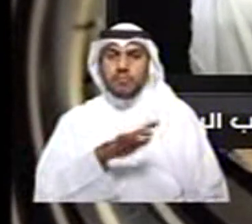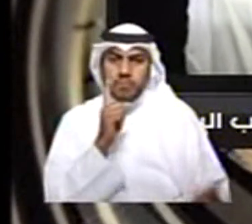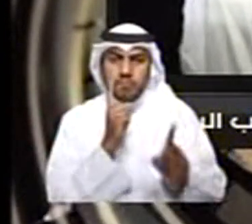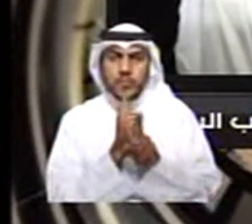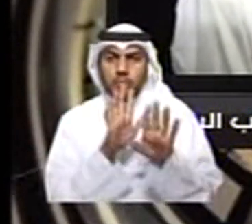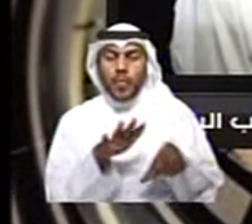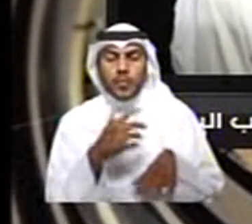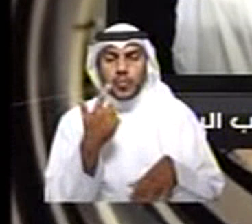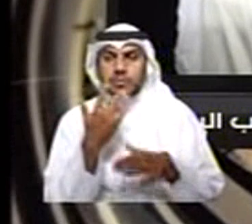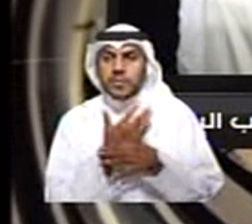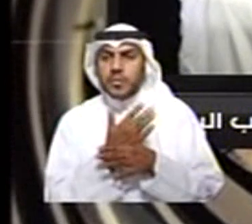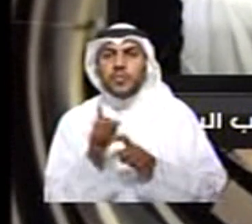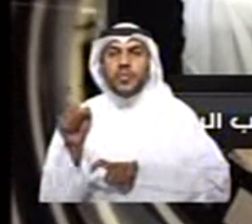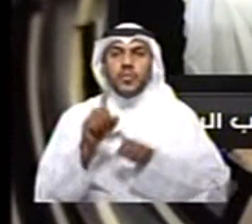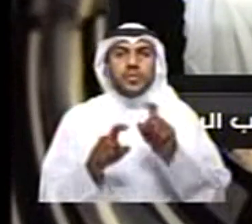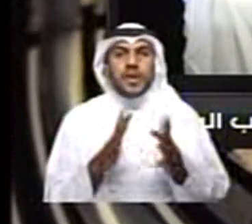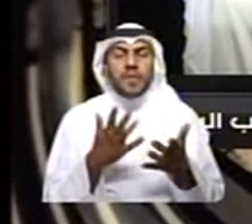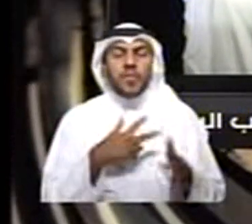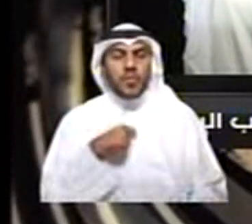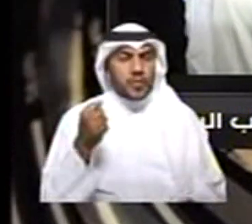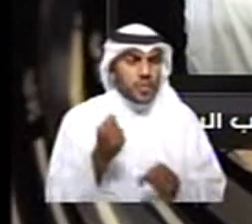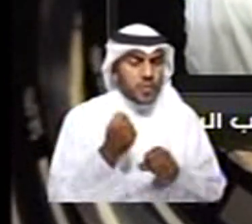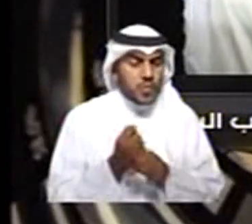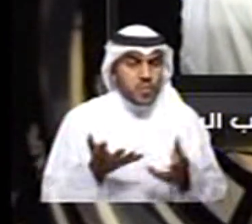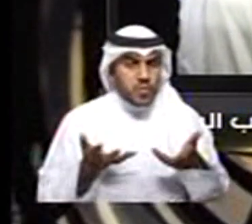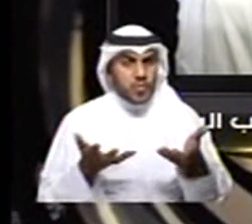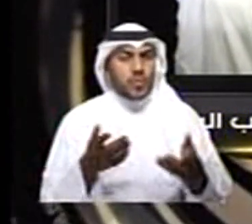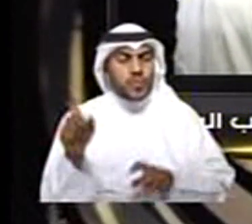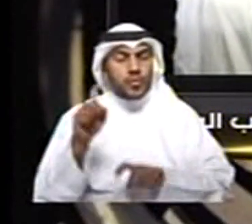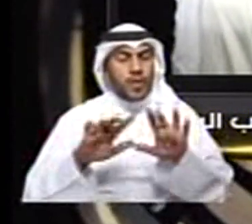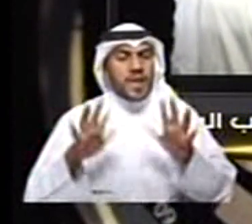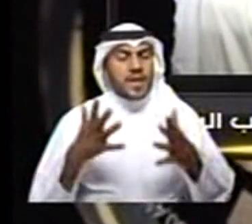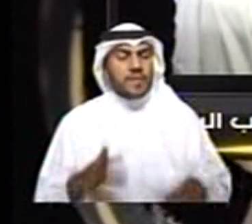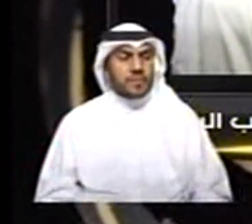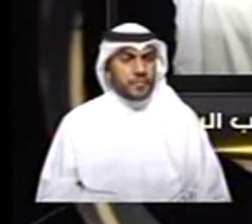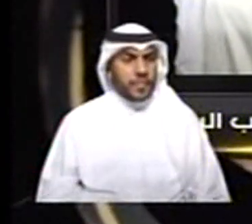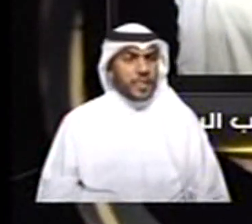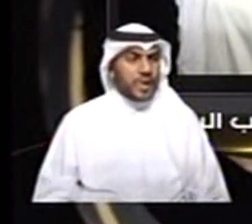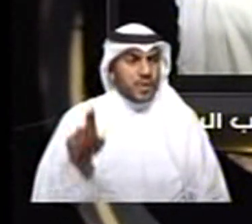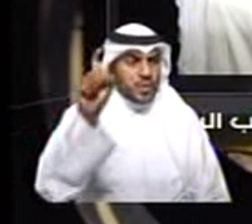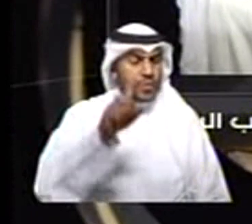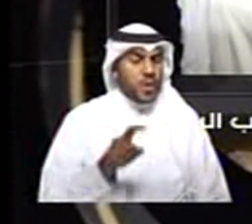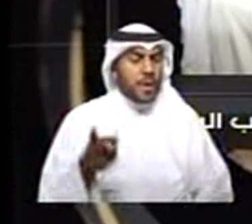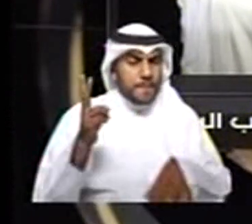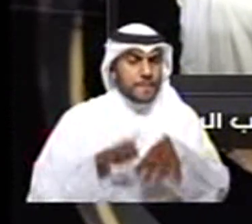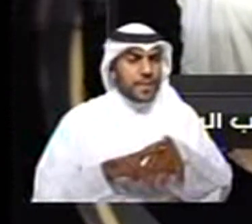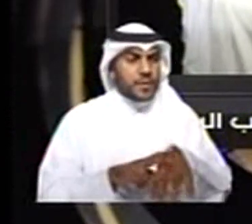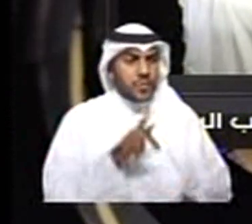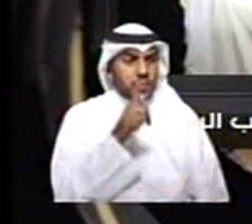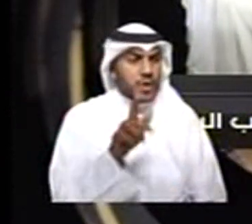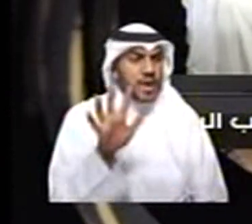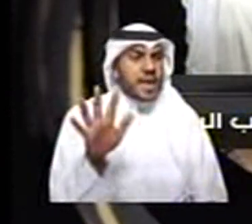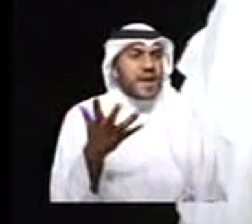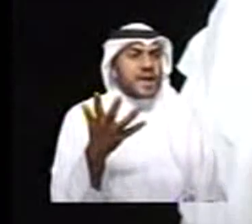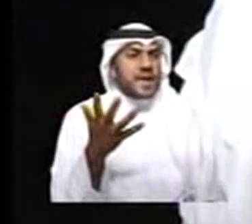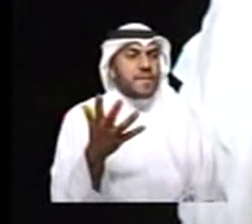التي حقيقة تبذلها وزارة الأشغال بكل جد واجتهاد. ولكن أيضا معالي الوزير، ما